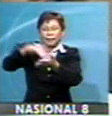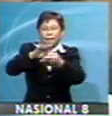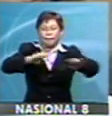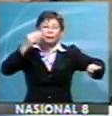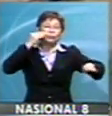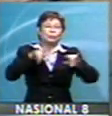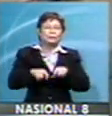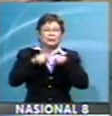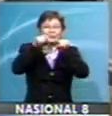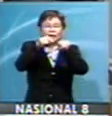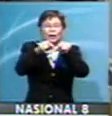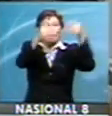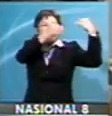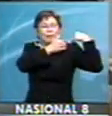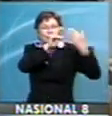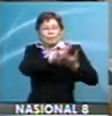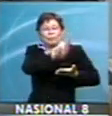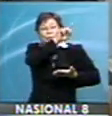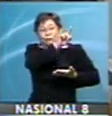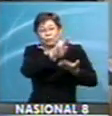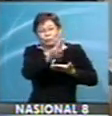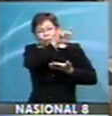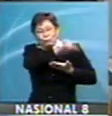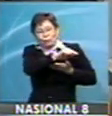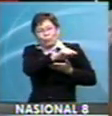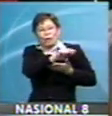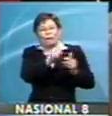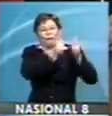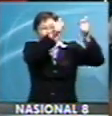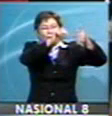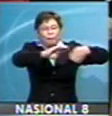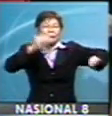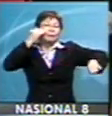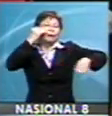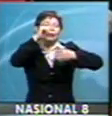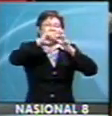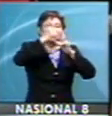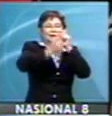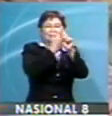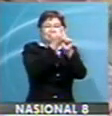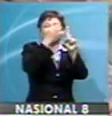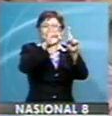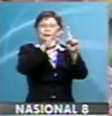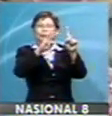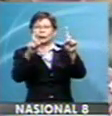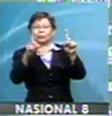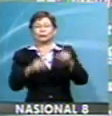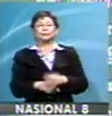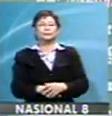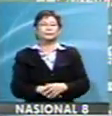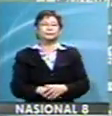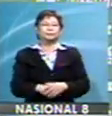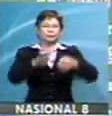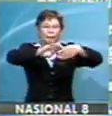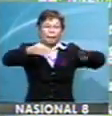dengan peranan Universiti itu yang menjadi opor pengajian bahasa Melayu sejak tahun 1961